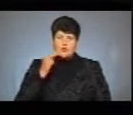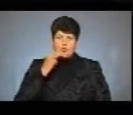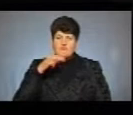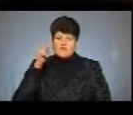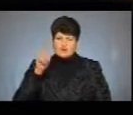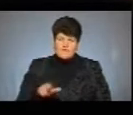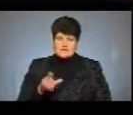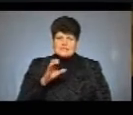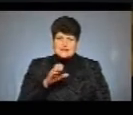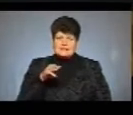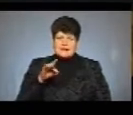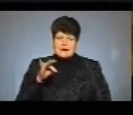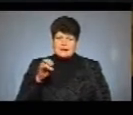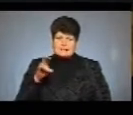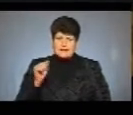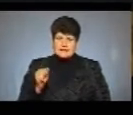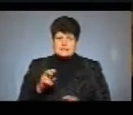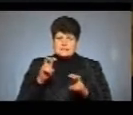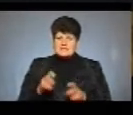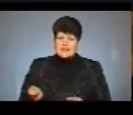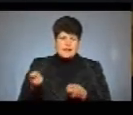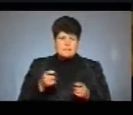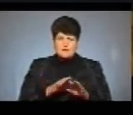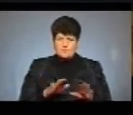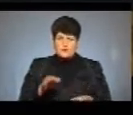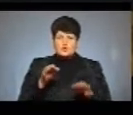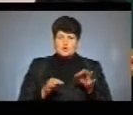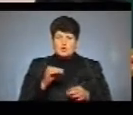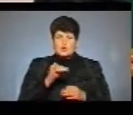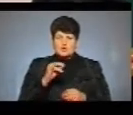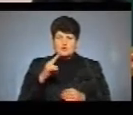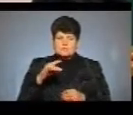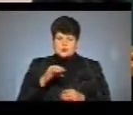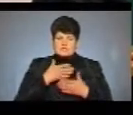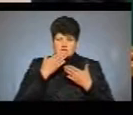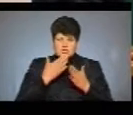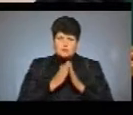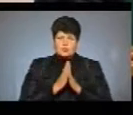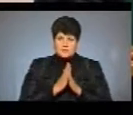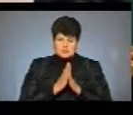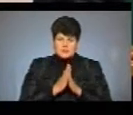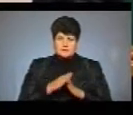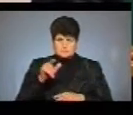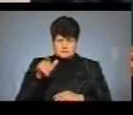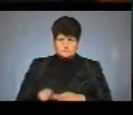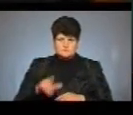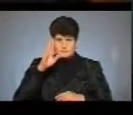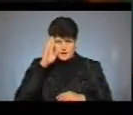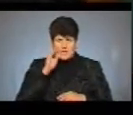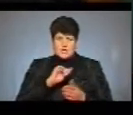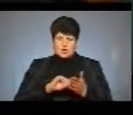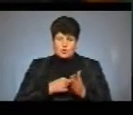Обвинуваченого Сергія Терендеха на засідання суду не привезли. Суддя Юрій Дзюбановський зачитав клопотання підсудного та довідку від